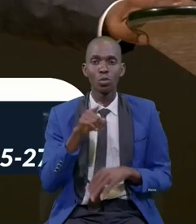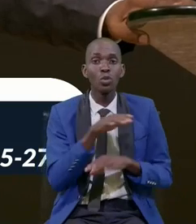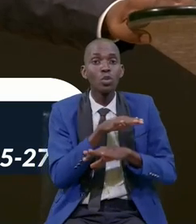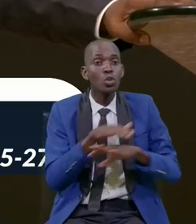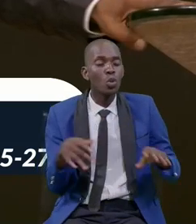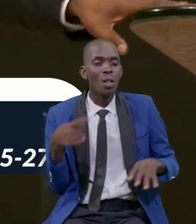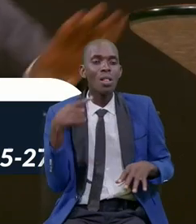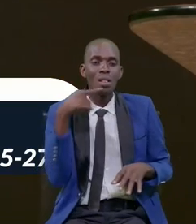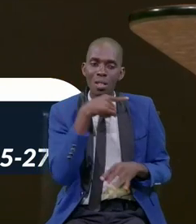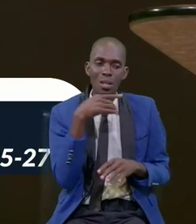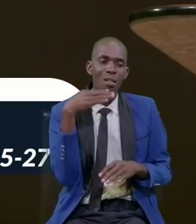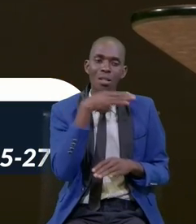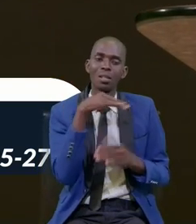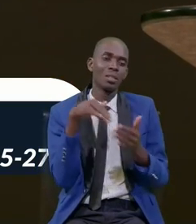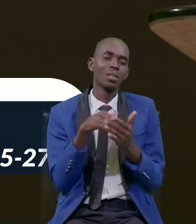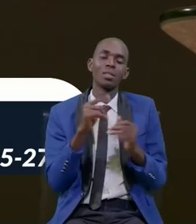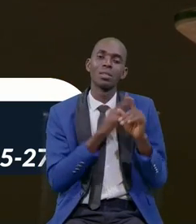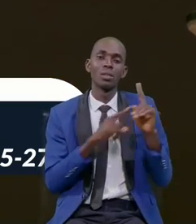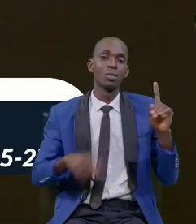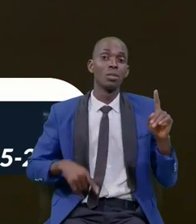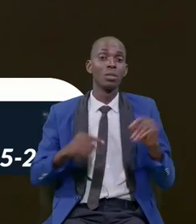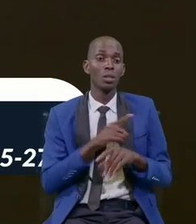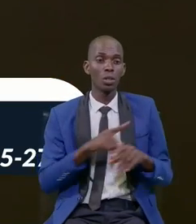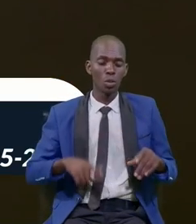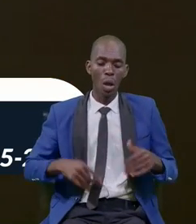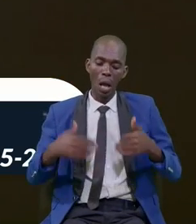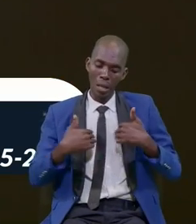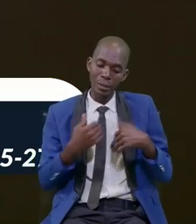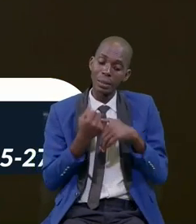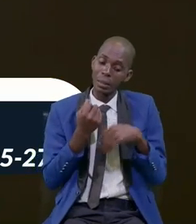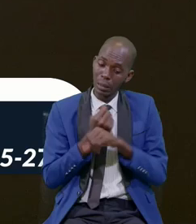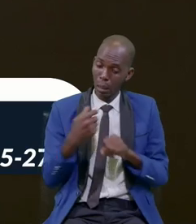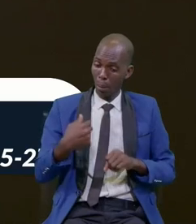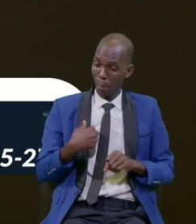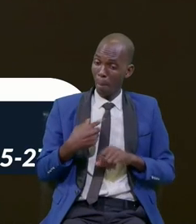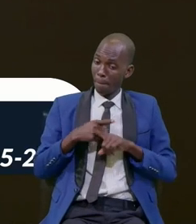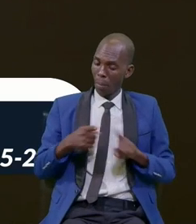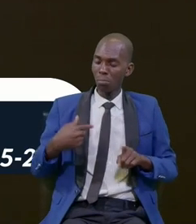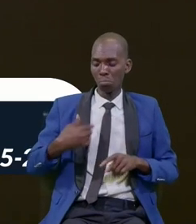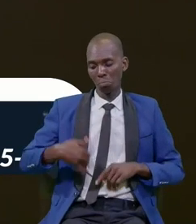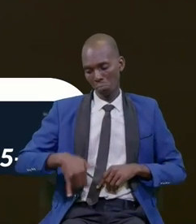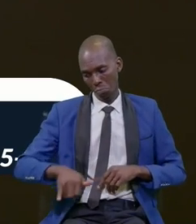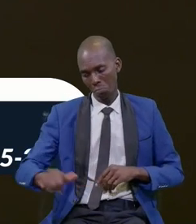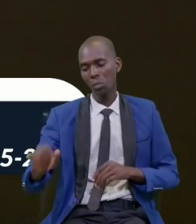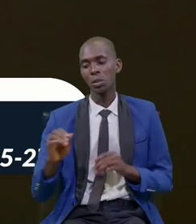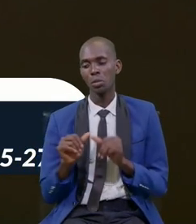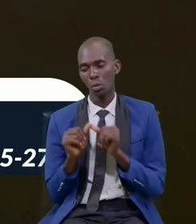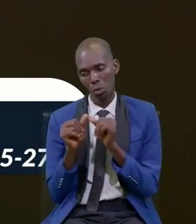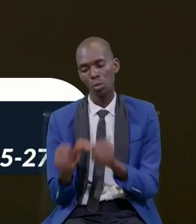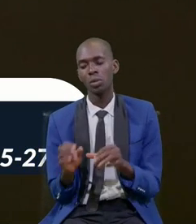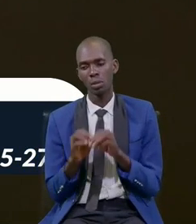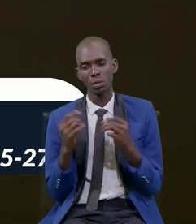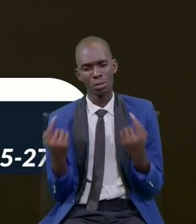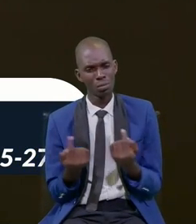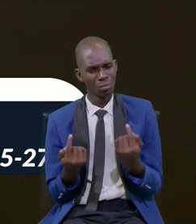pas mentir sur le compte du Seigneur. Le Seigneur m'a sauvé. Mais tu continues dans ce